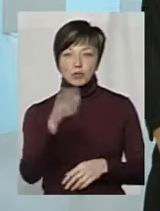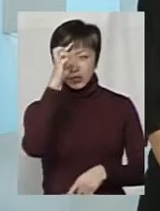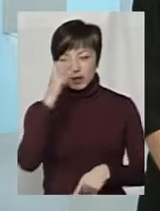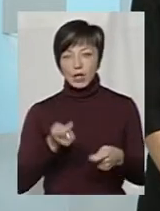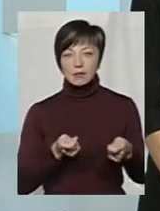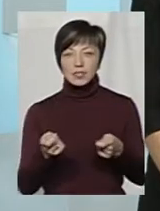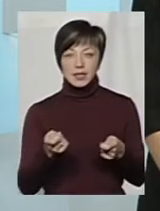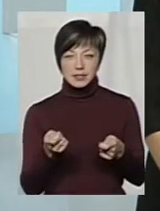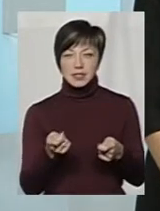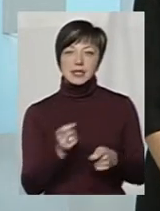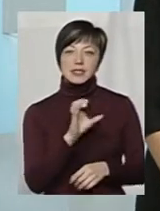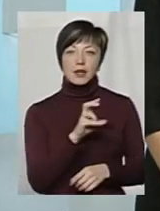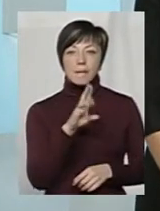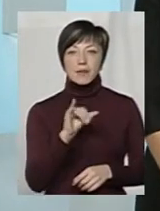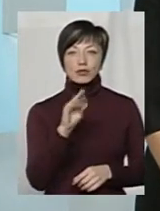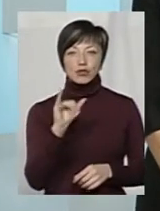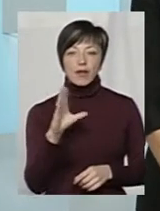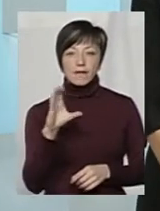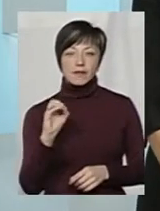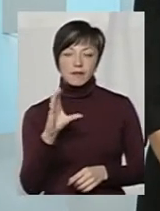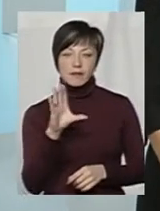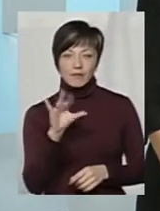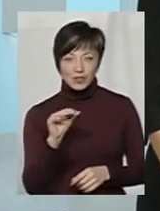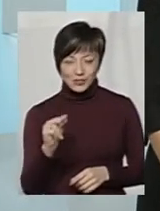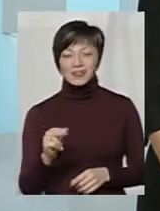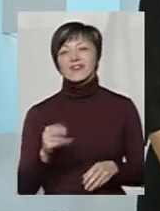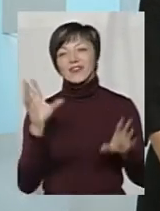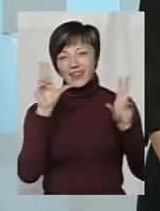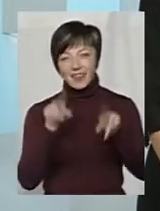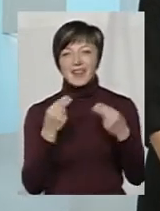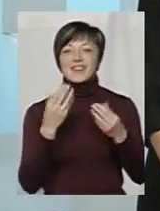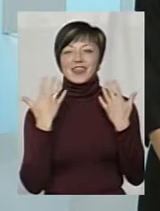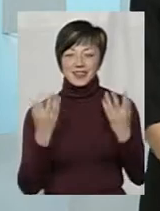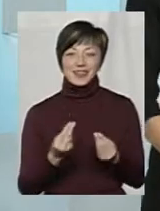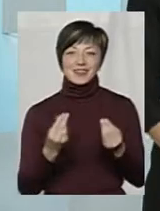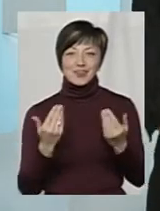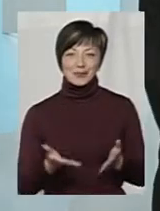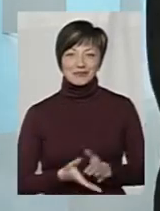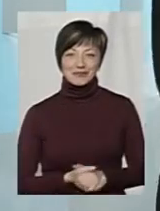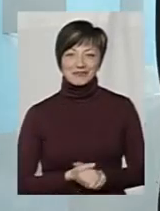обласної державної адміністрації Сергієм Пенюшкевичем. Усім вдалих вихідних і нехай щастить!